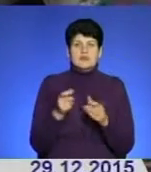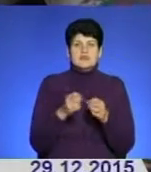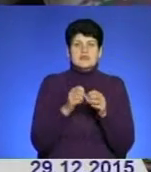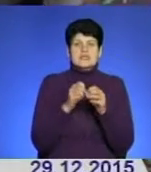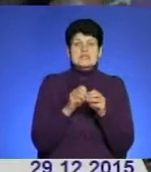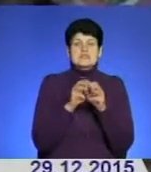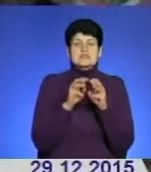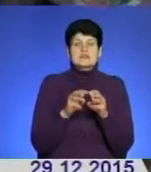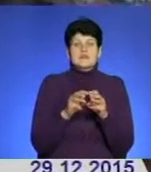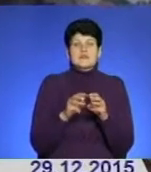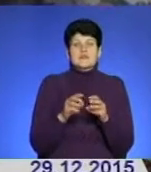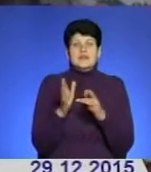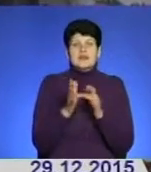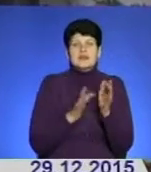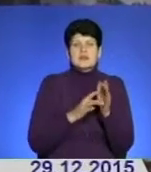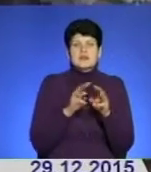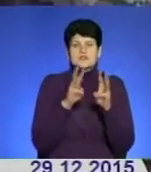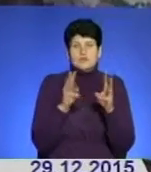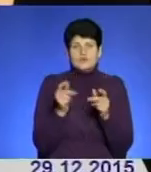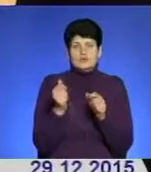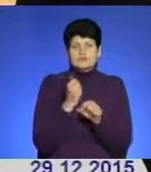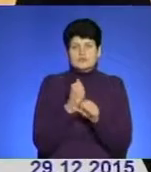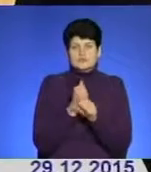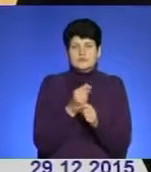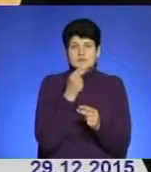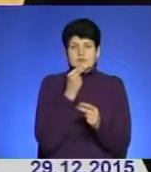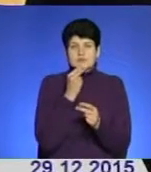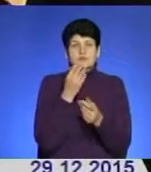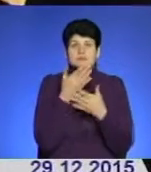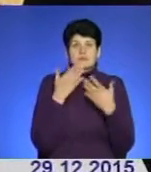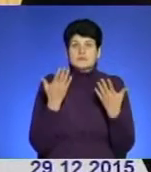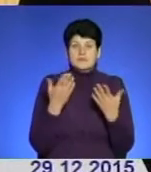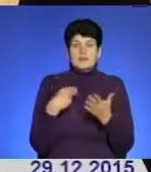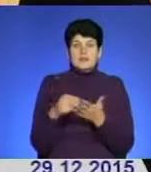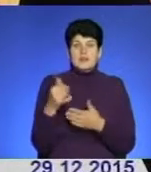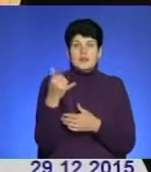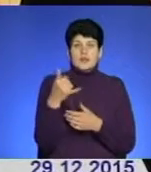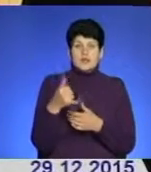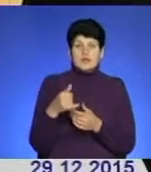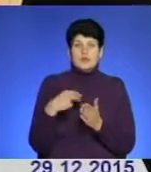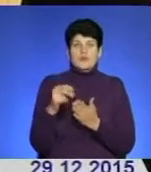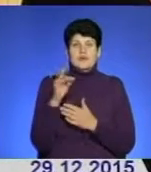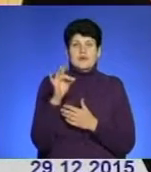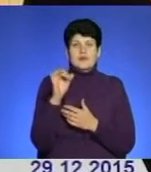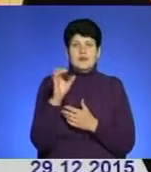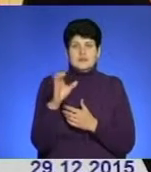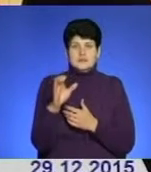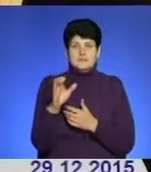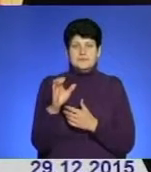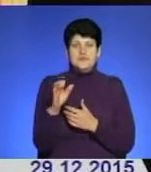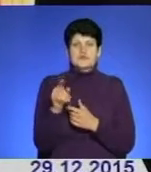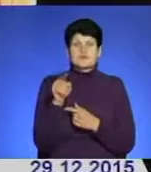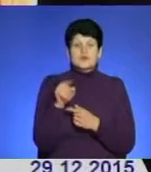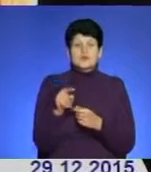на Різдво було ні з чого. Ми вам купили олію, ми купили вам рис пропарений такий спеціальний, щоб ви